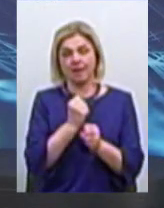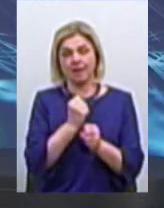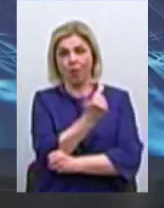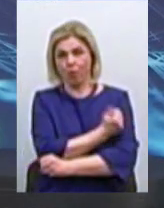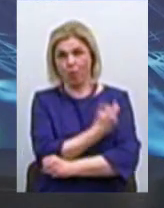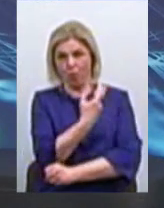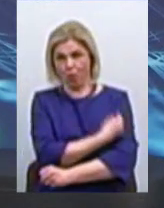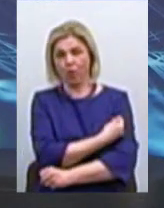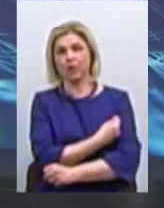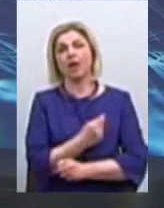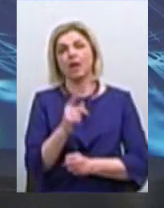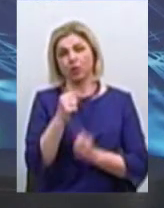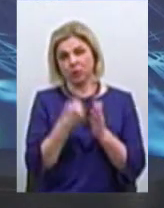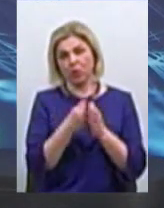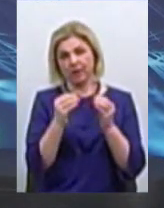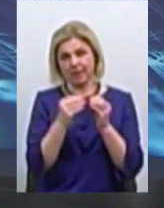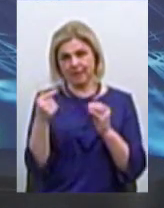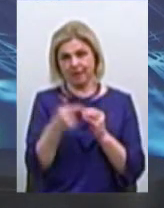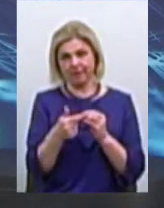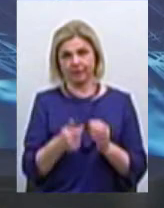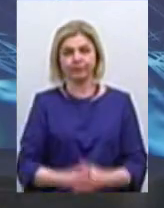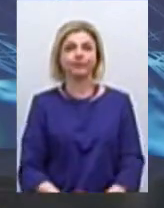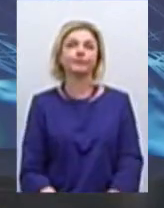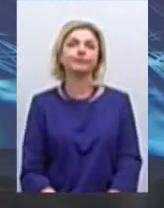там до 10 гривень.